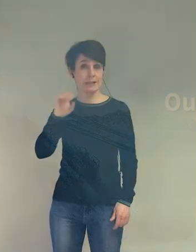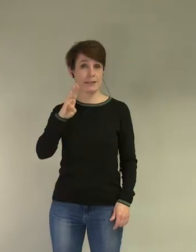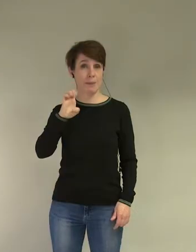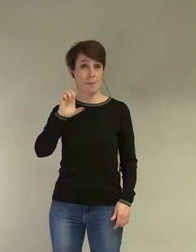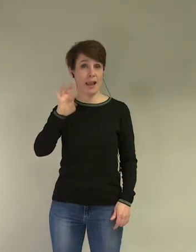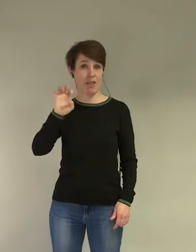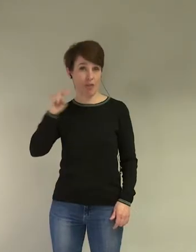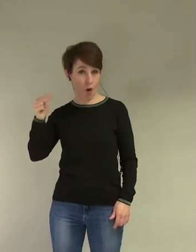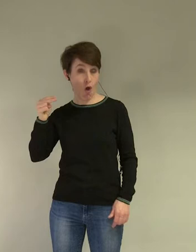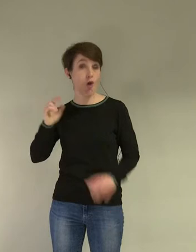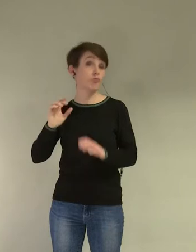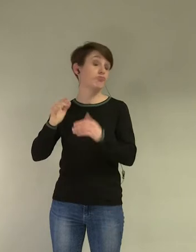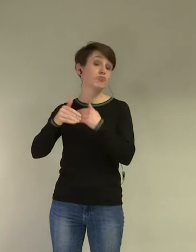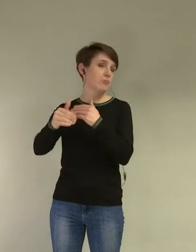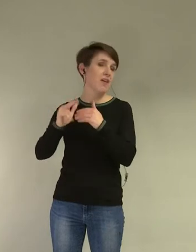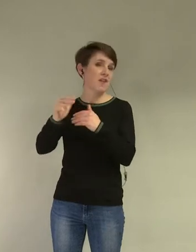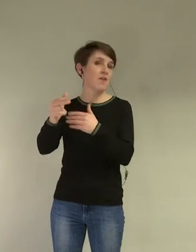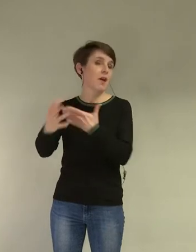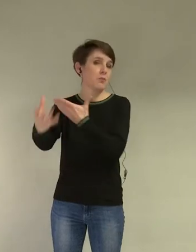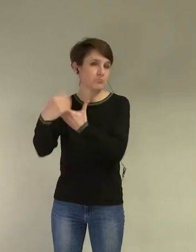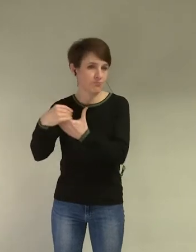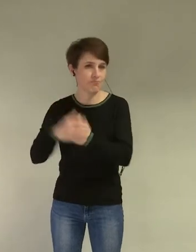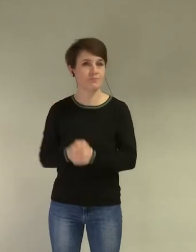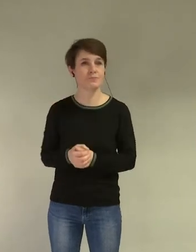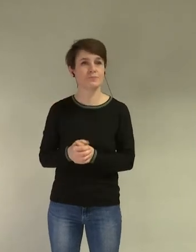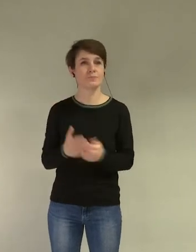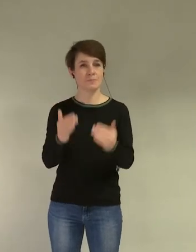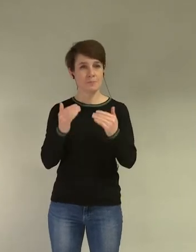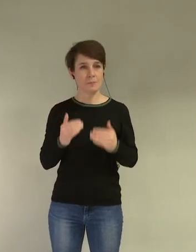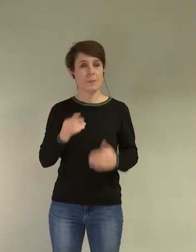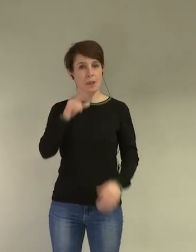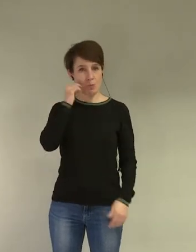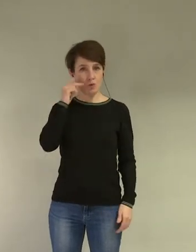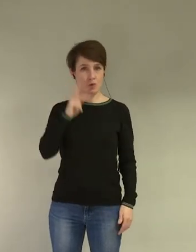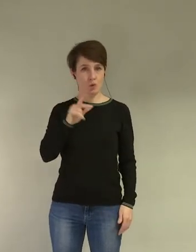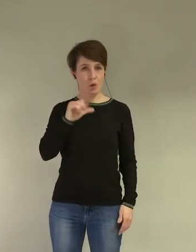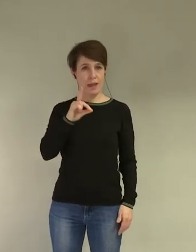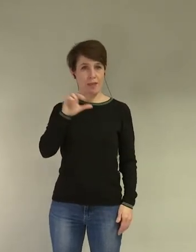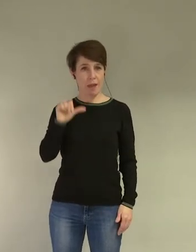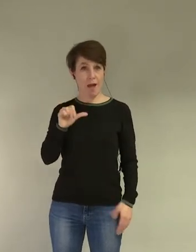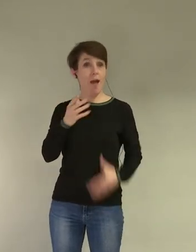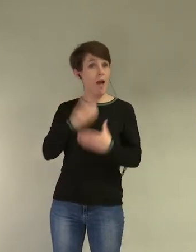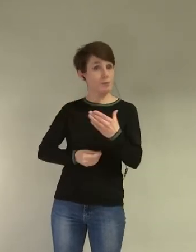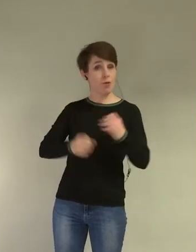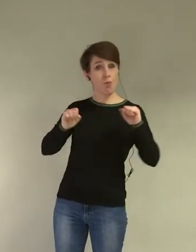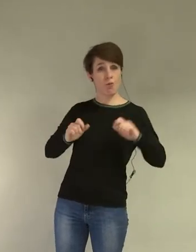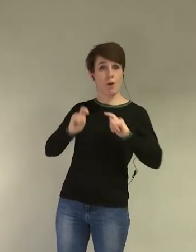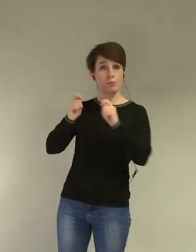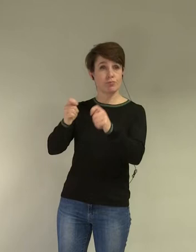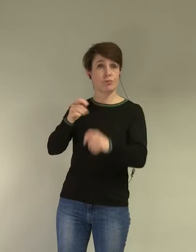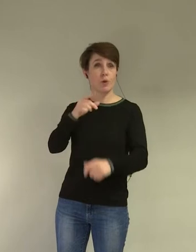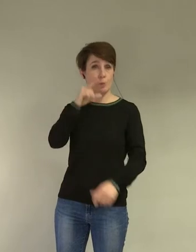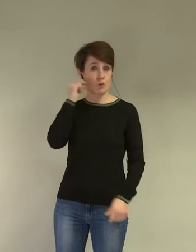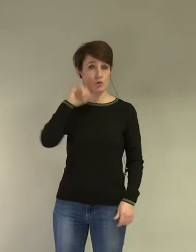confessons madame céline deslattes de ne pouvoir à madame fils terre jusqu'à son arrivée adams a dit